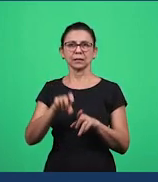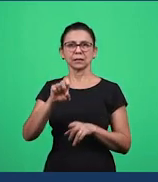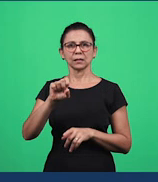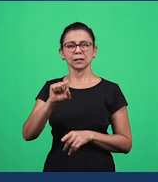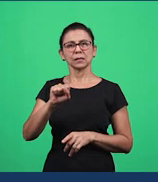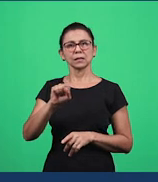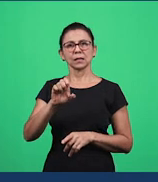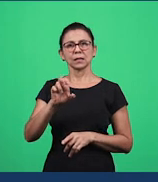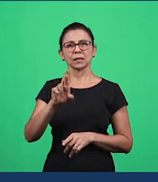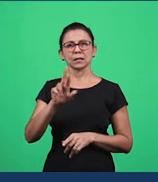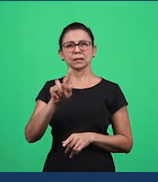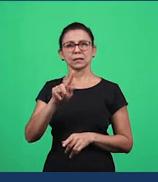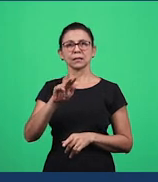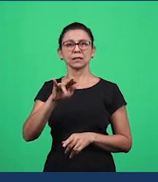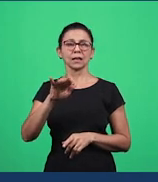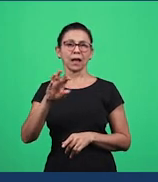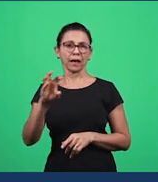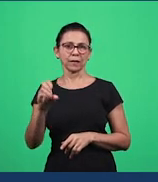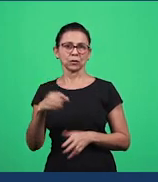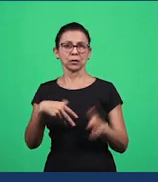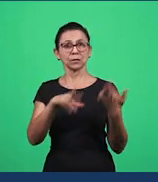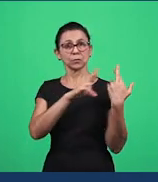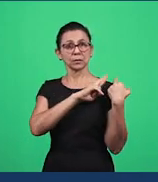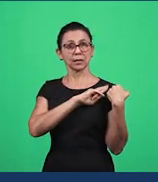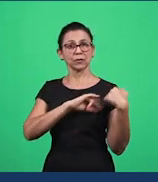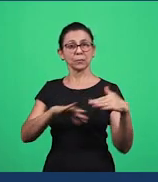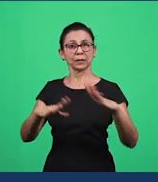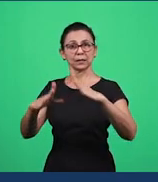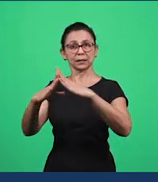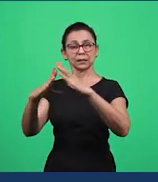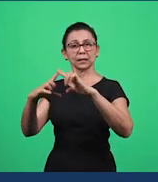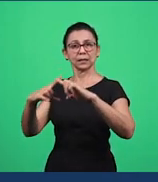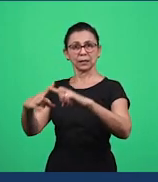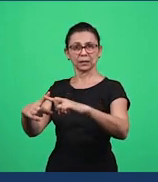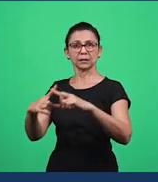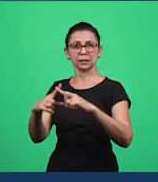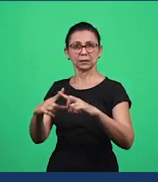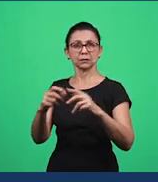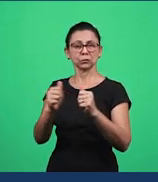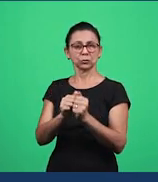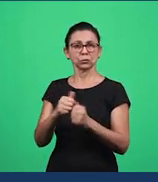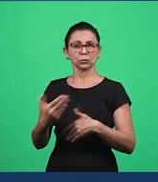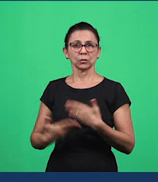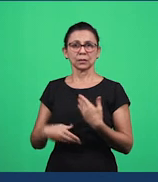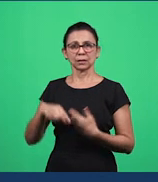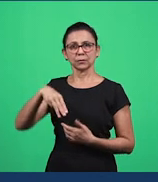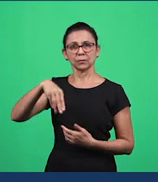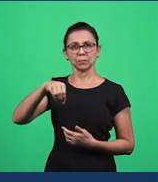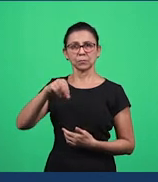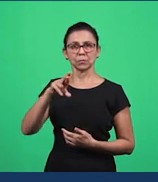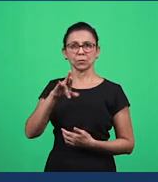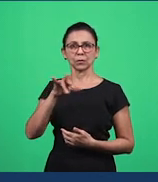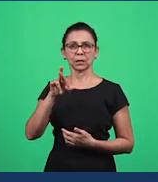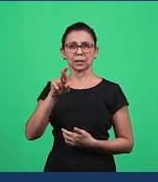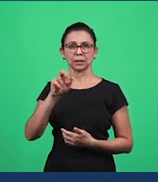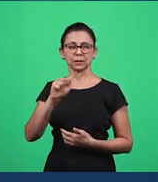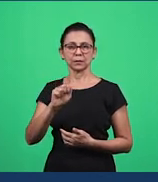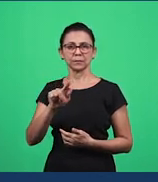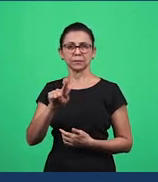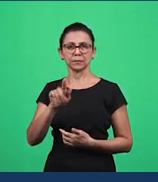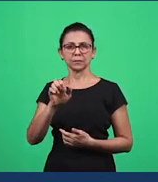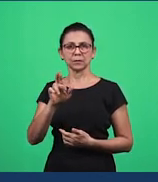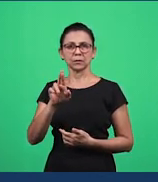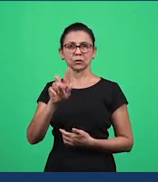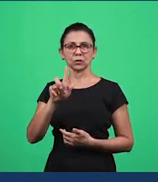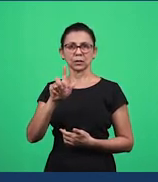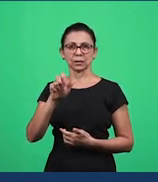Сержо, ответственные за церкви в городке Линополис вместе с братьями Морейру,